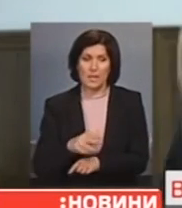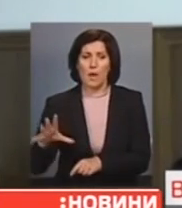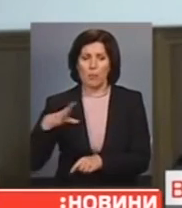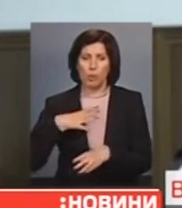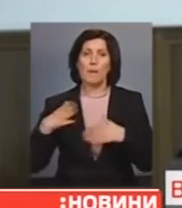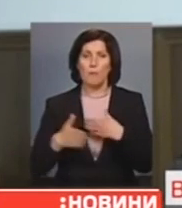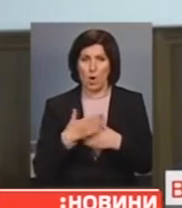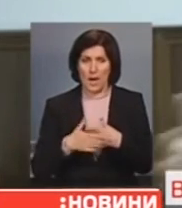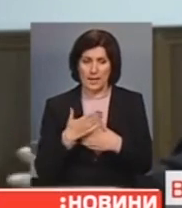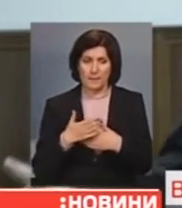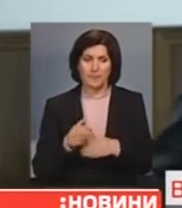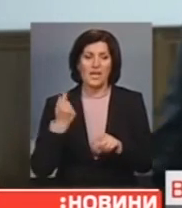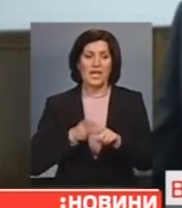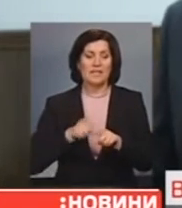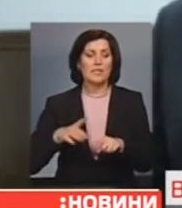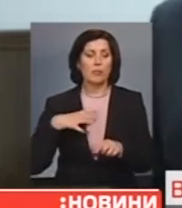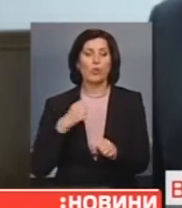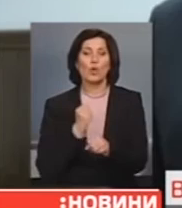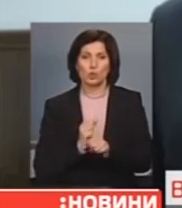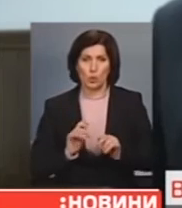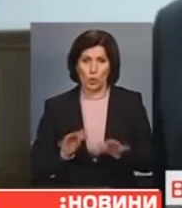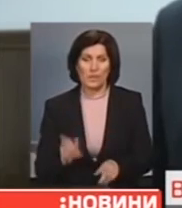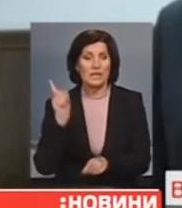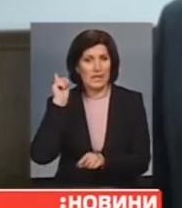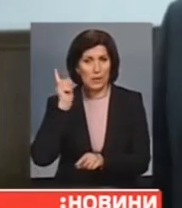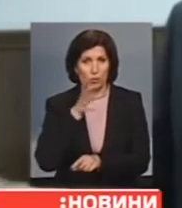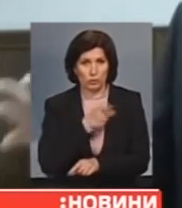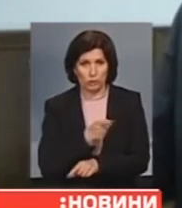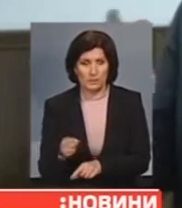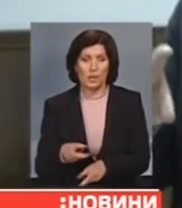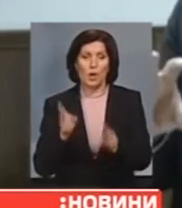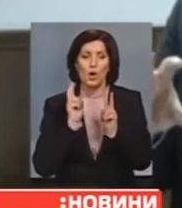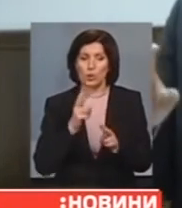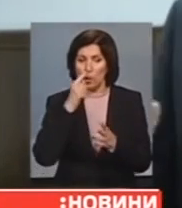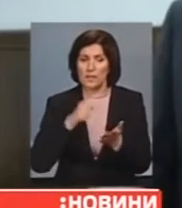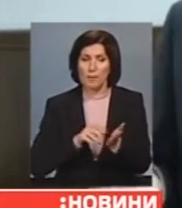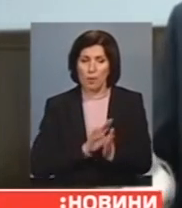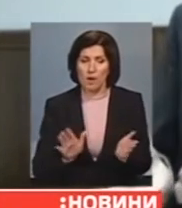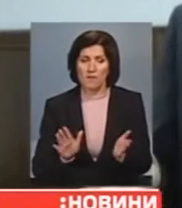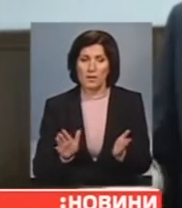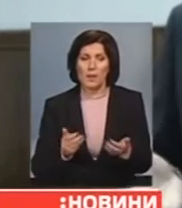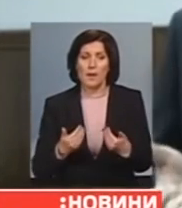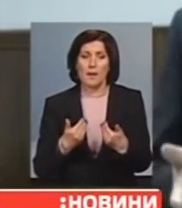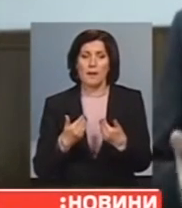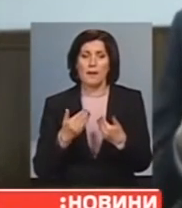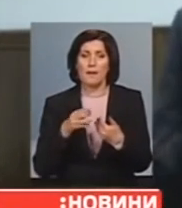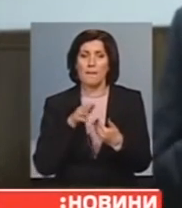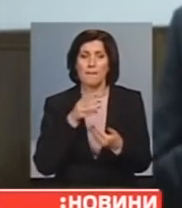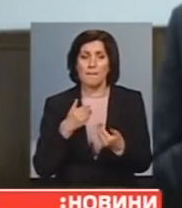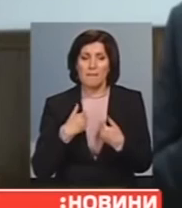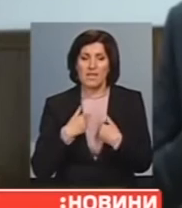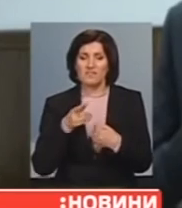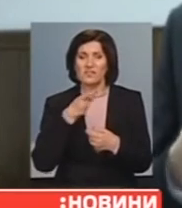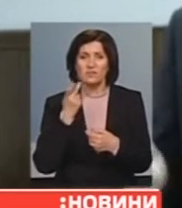були покарані. І це було зроблено на той час. Хто не попав, мені весь час кажуть